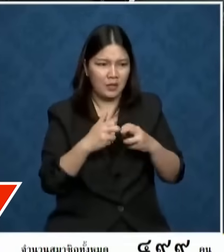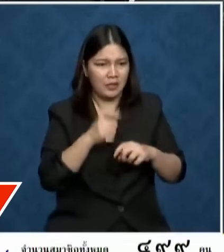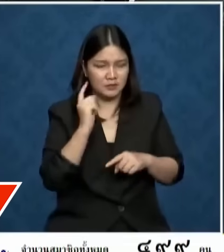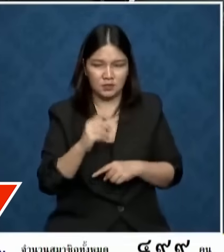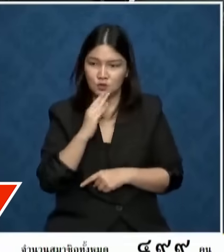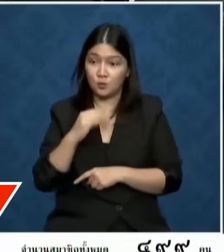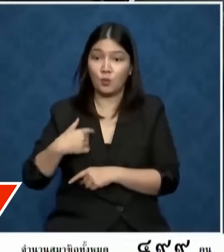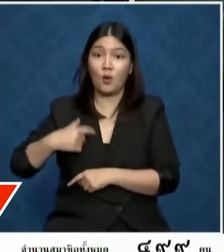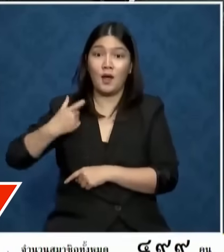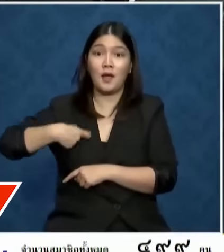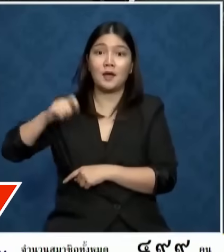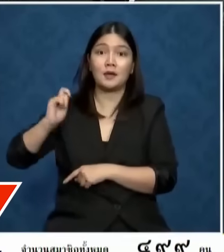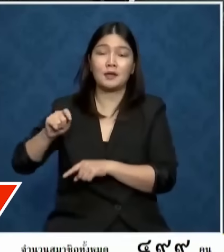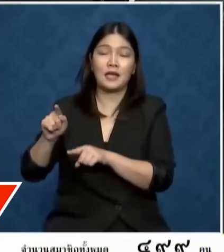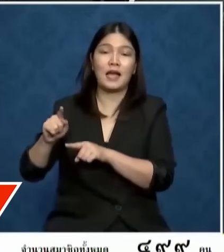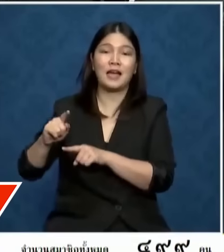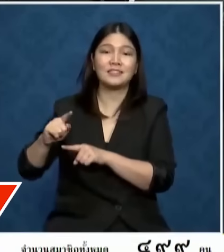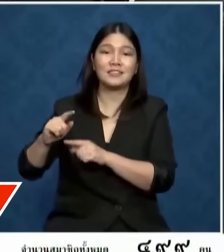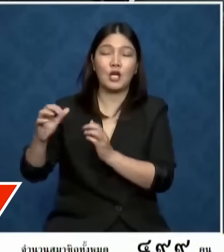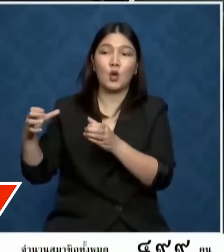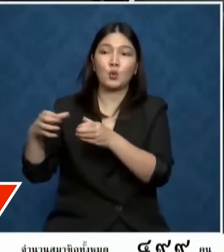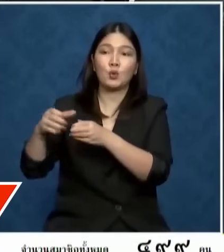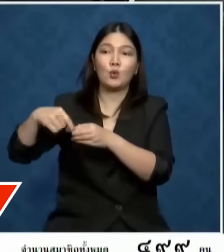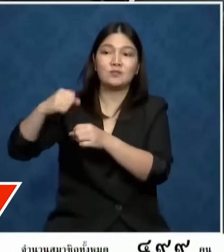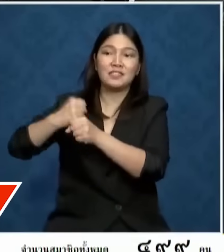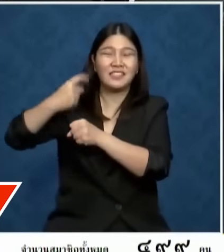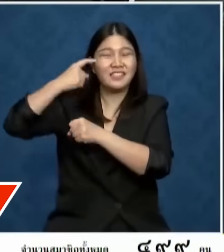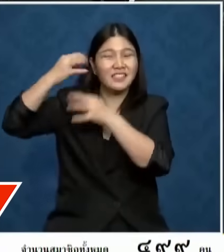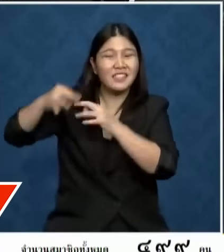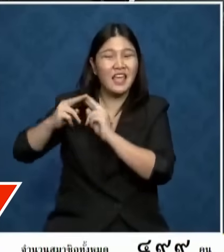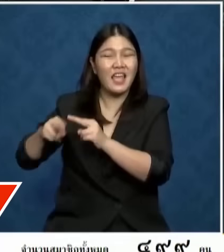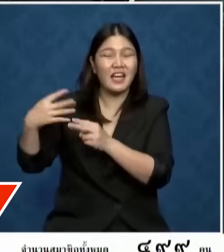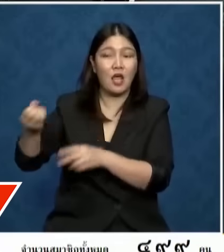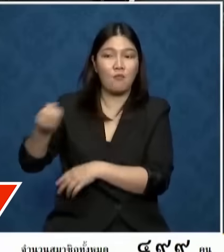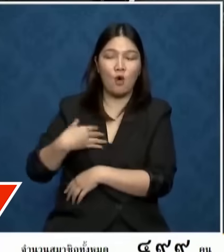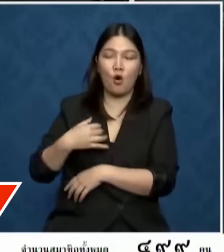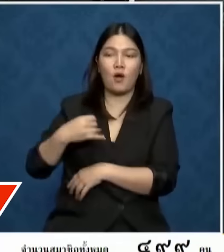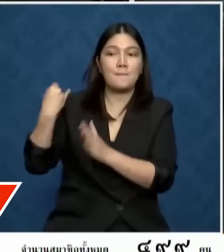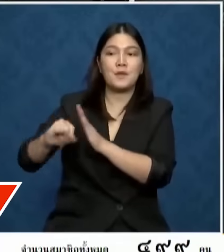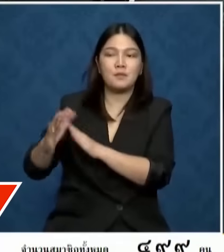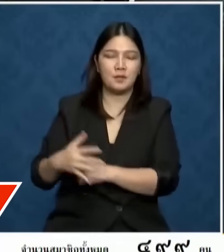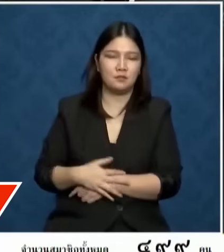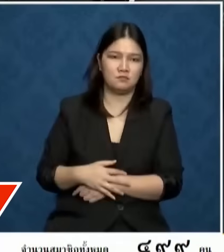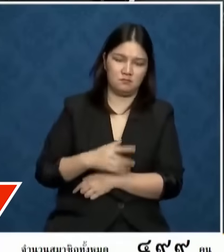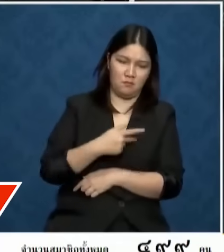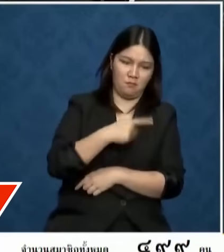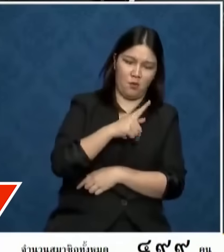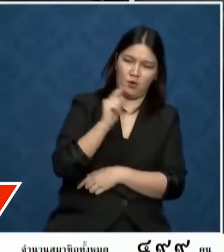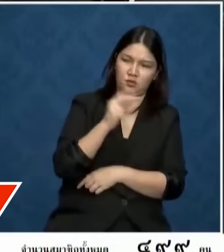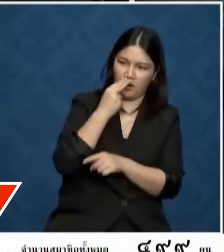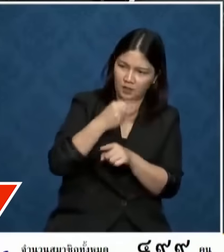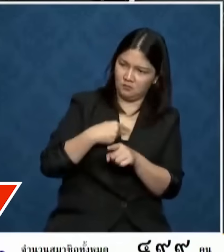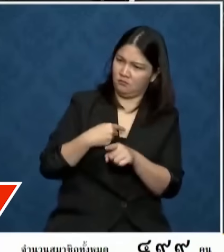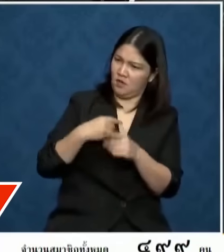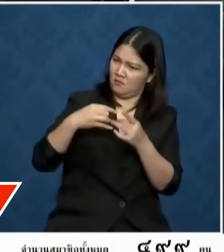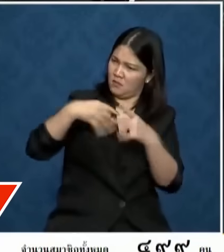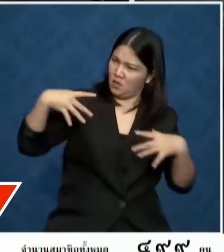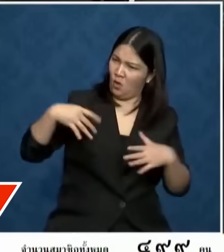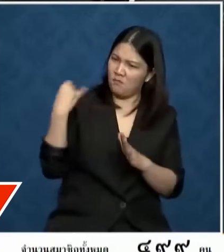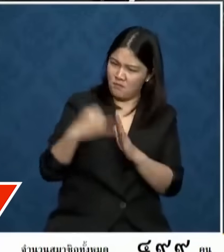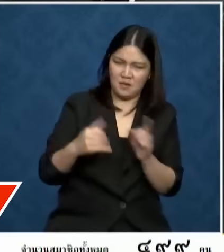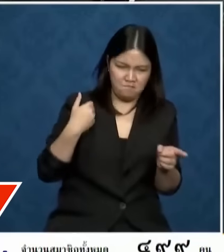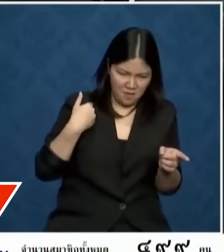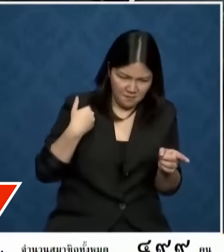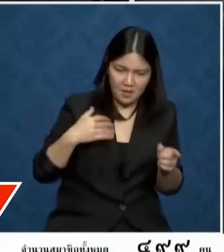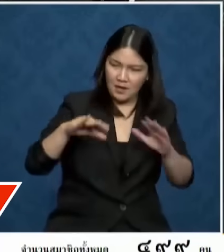จากหน่วยงานลักษณะอย่างนี้ก็ควรที่จะให้มีการส่งให้ไารสูงสุดในการพิจารณาเพื่อไม่ให้เป็นองค์กรก็